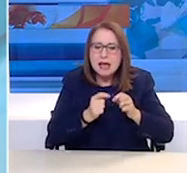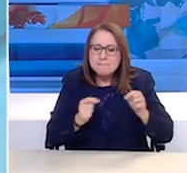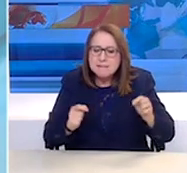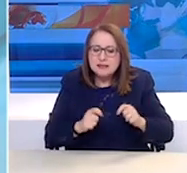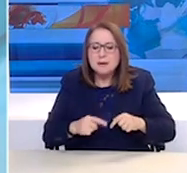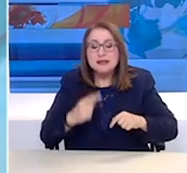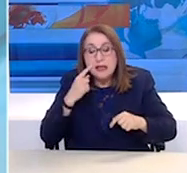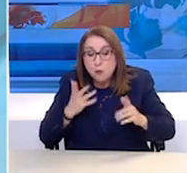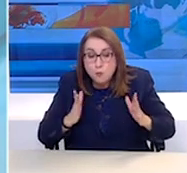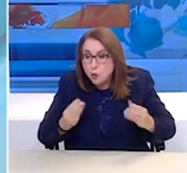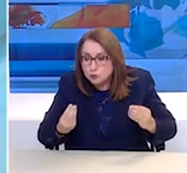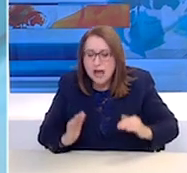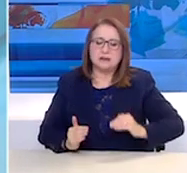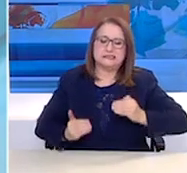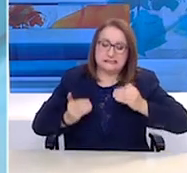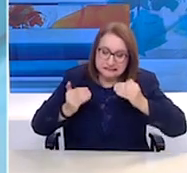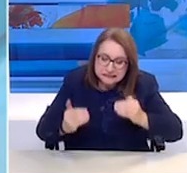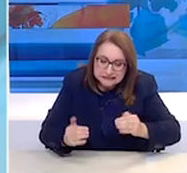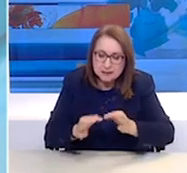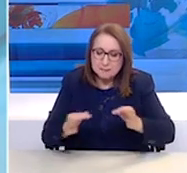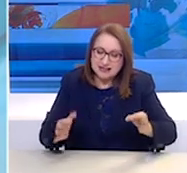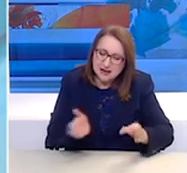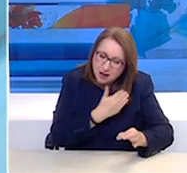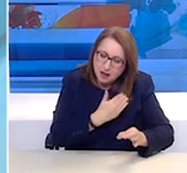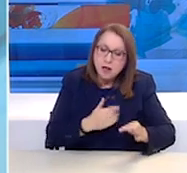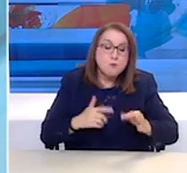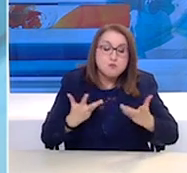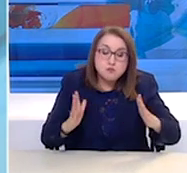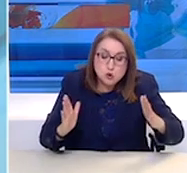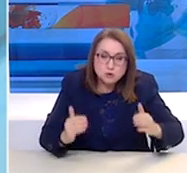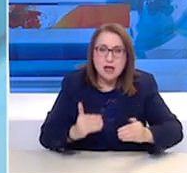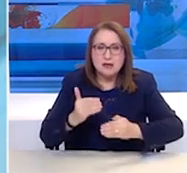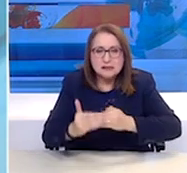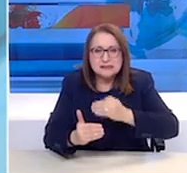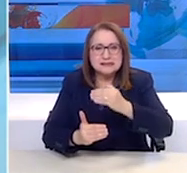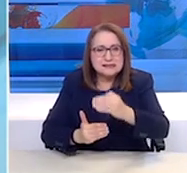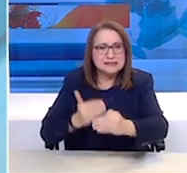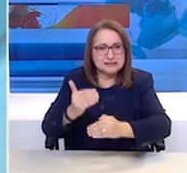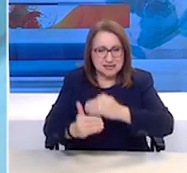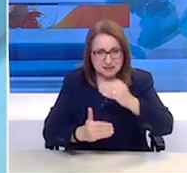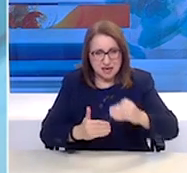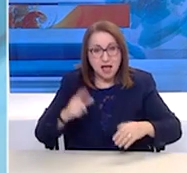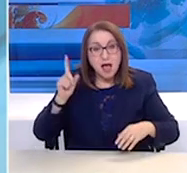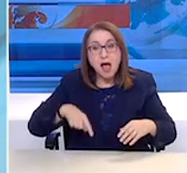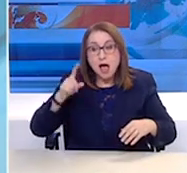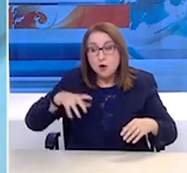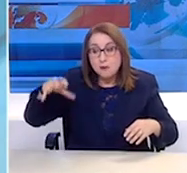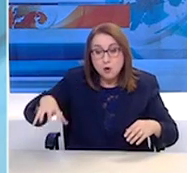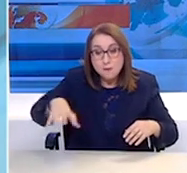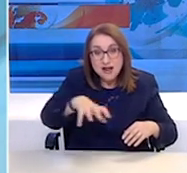μέτρα. Όσο υπάρχουν συνεχιζόμενες επιδημίες σε κάποιες περιοχές, σε χώρους υψηλού κινδύνου, πρέπει να παραμένουμε σε επιφυλακή.